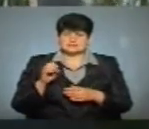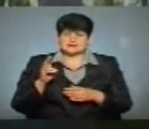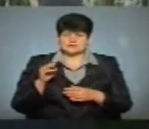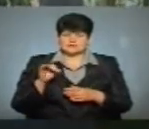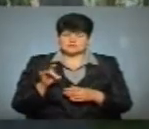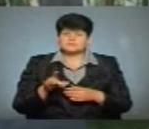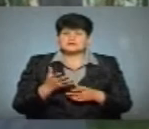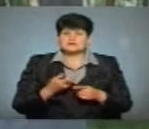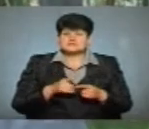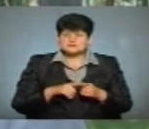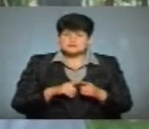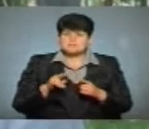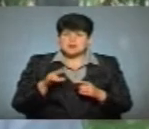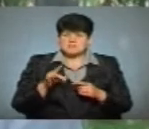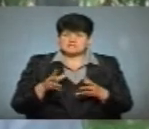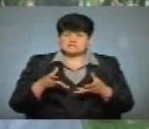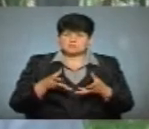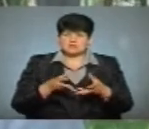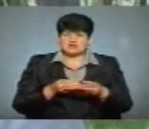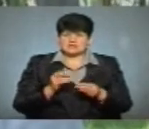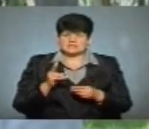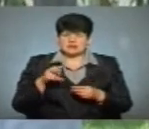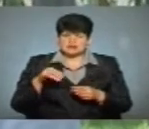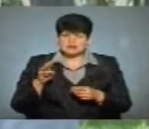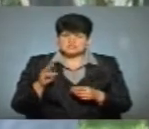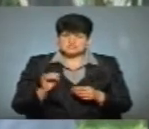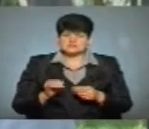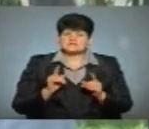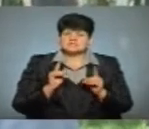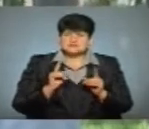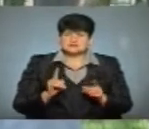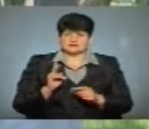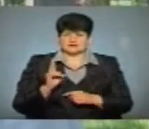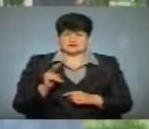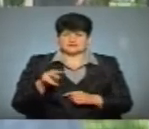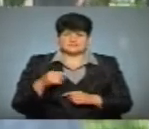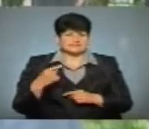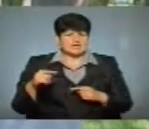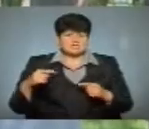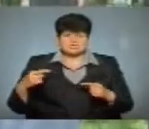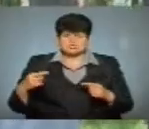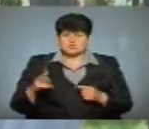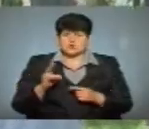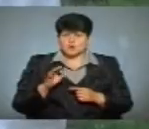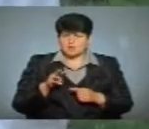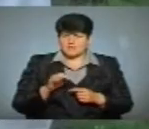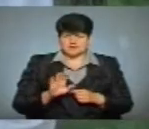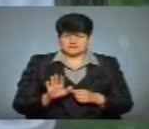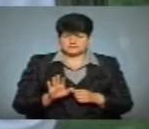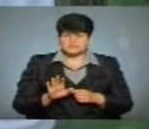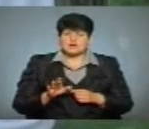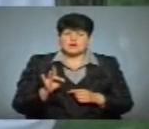тобто препаратом, який діє на кліщів, розрахований суто на кліщів, на інших комах є безпечним.